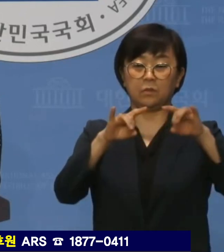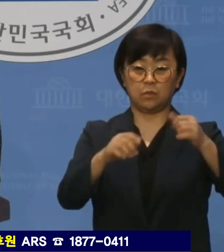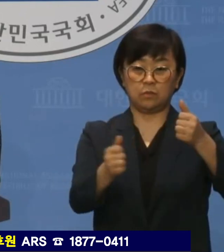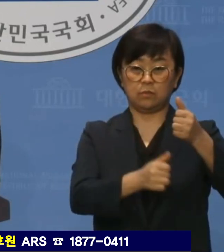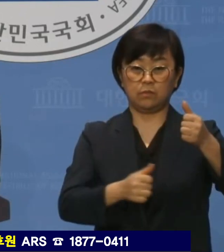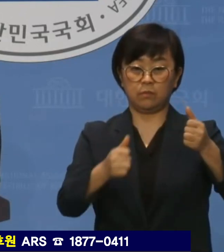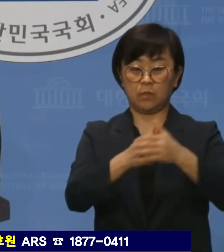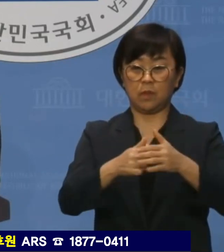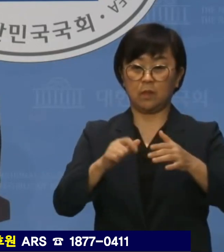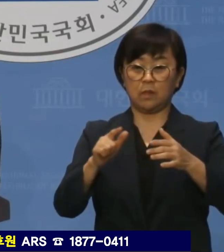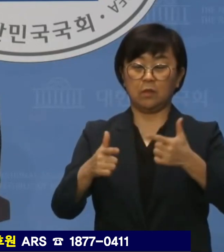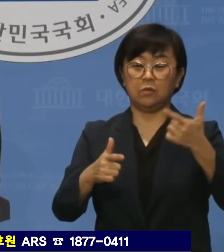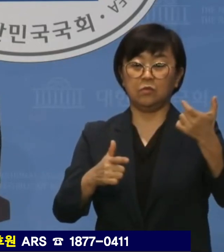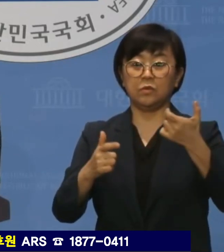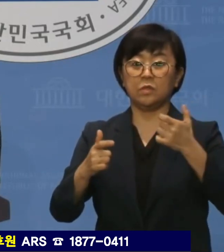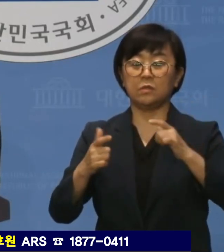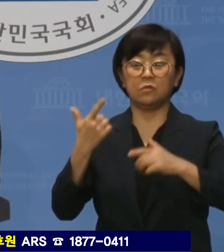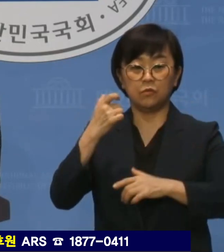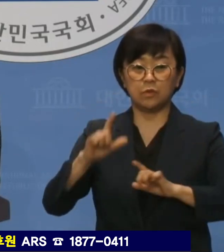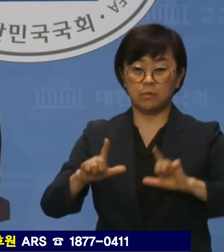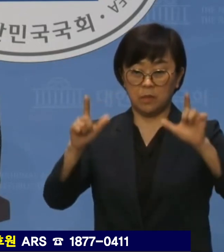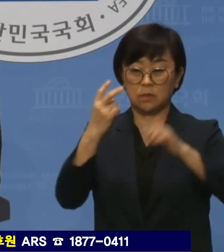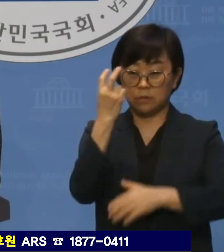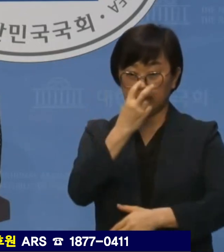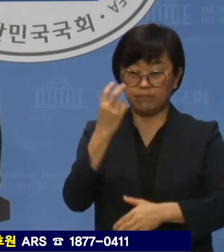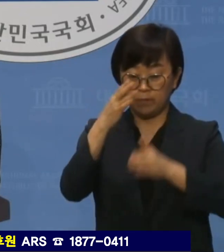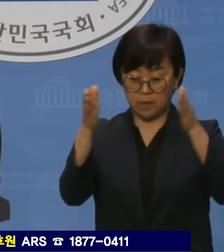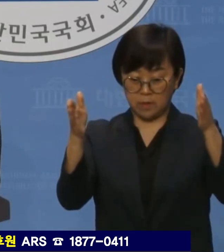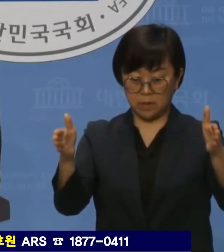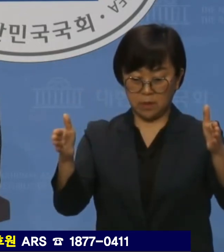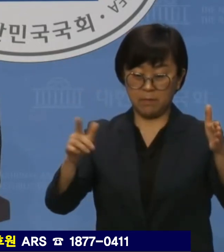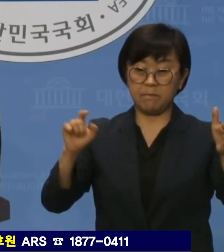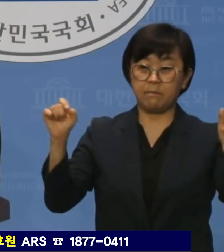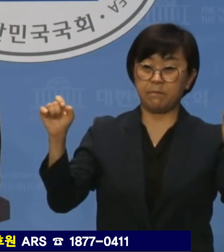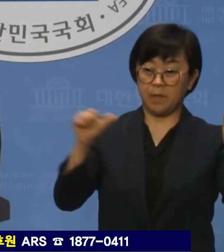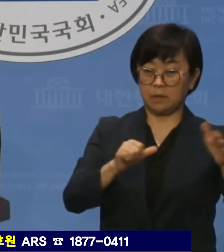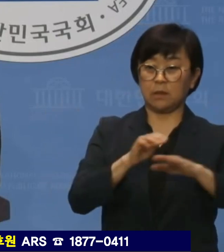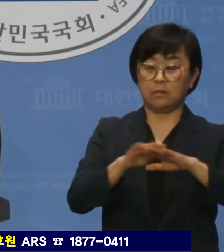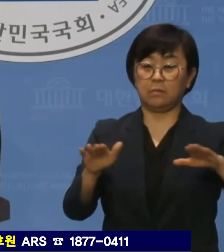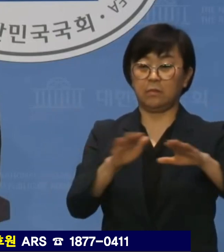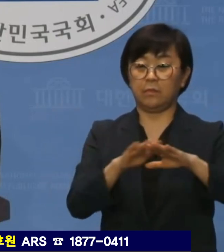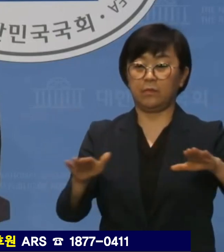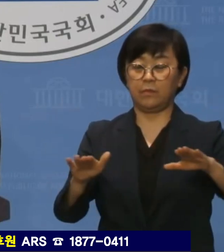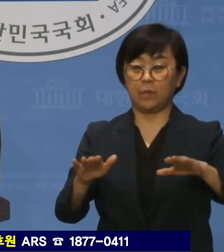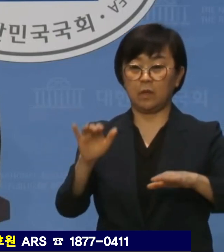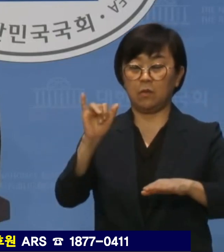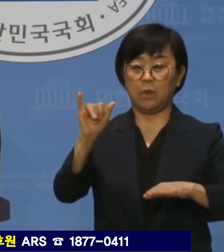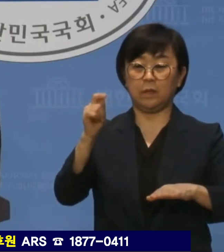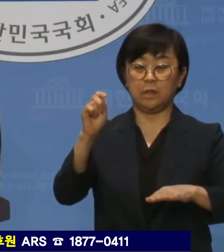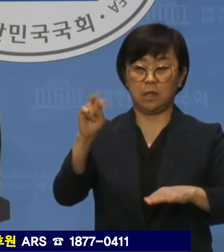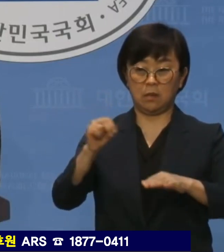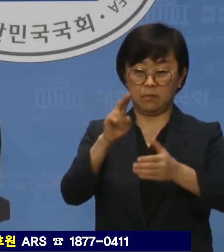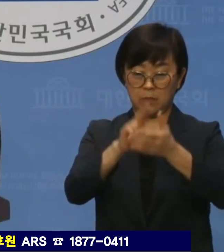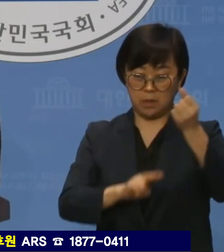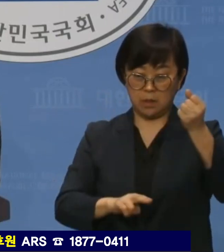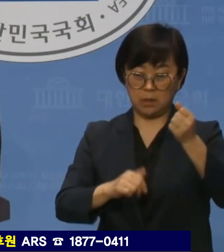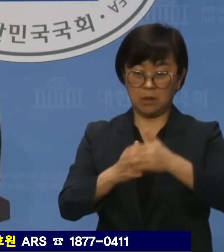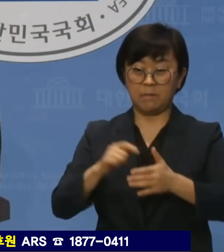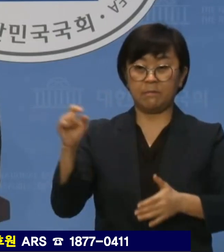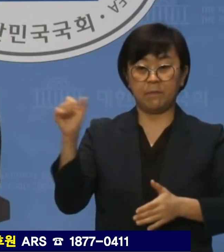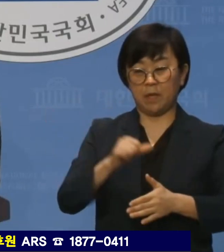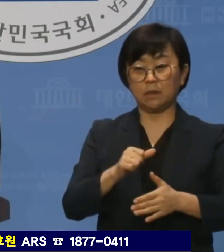방통위는 통상 60일이 걸리는 심사를 속전속결로 처리하며 YTN 매각에